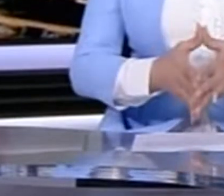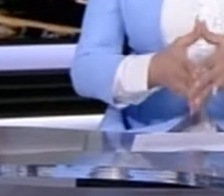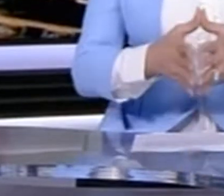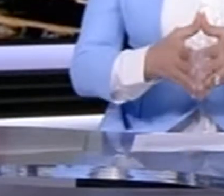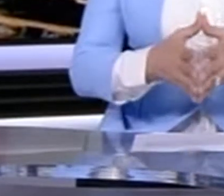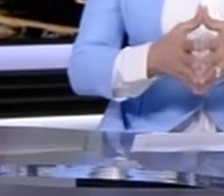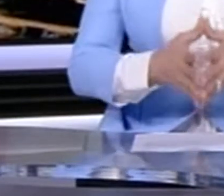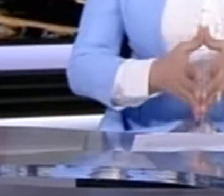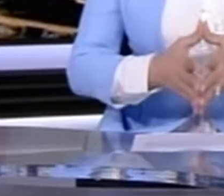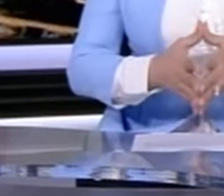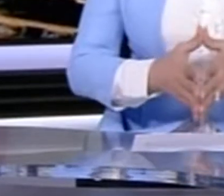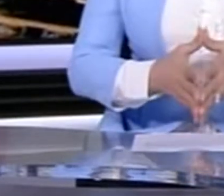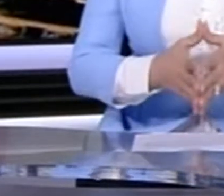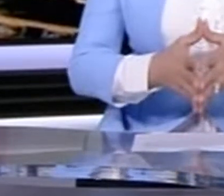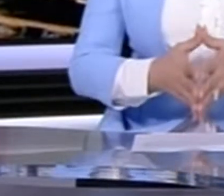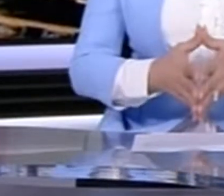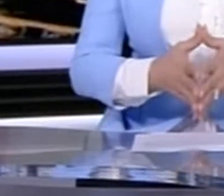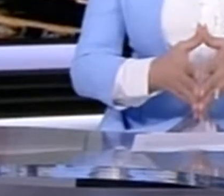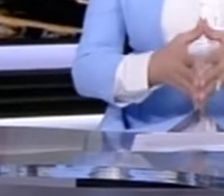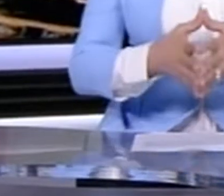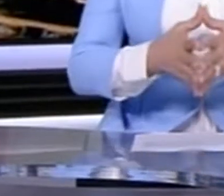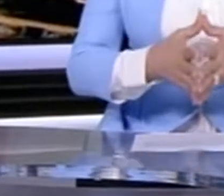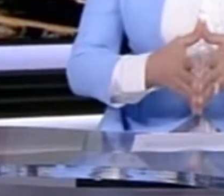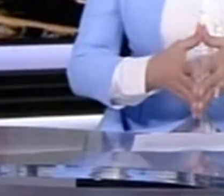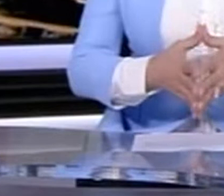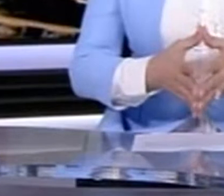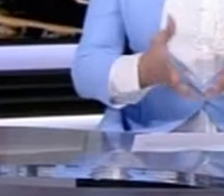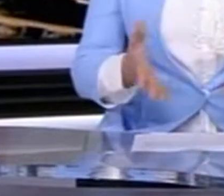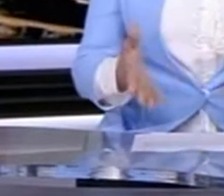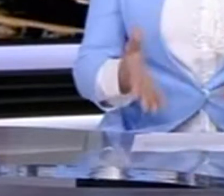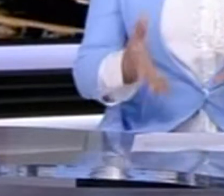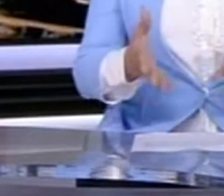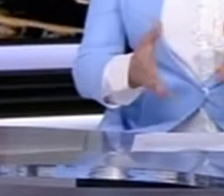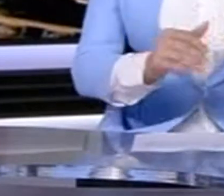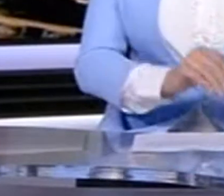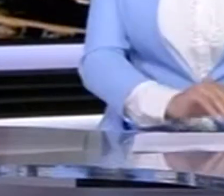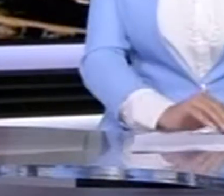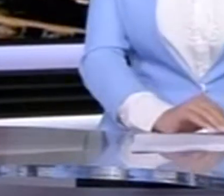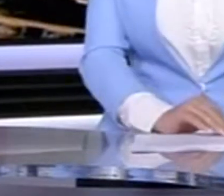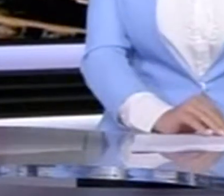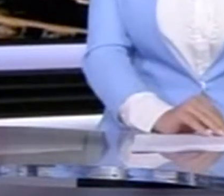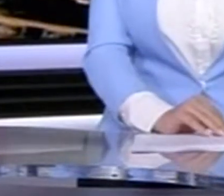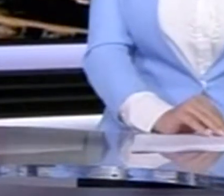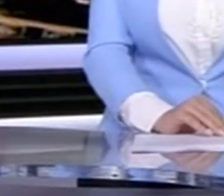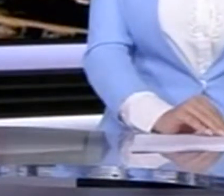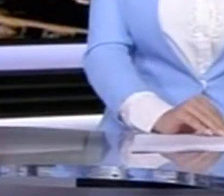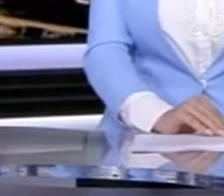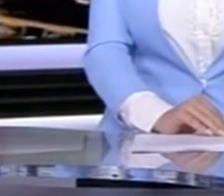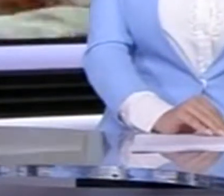البرلماني فيما عقدت اللجان اجتماعاتها وتداولت المدرج على جدول أعمالها.